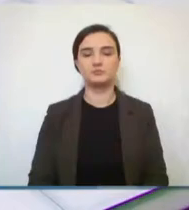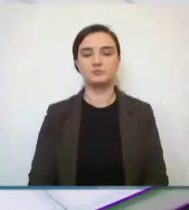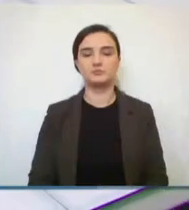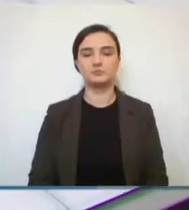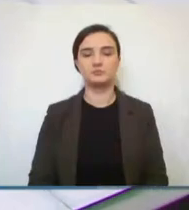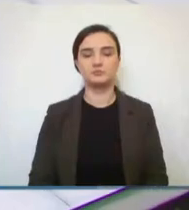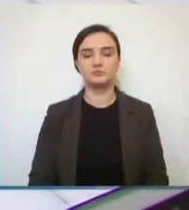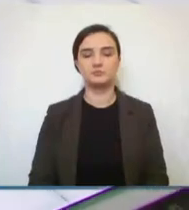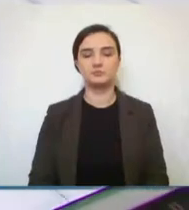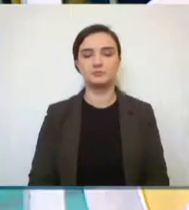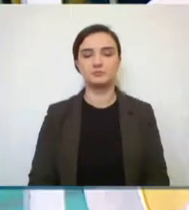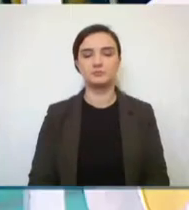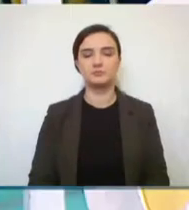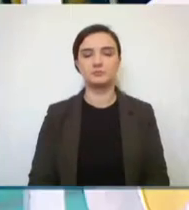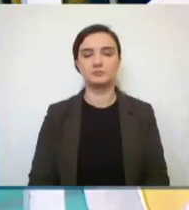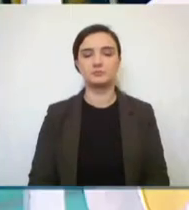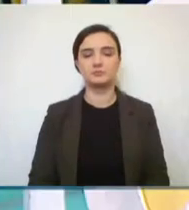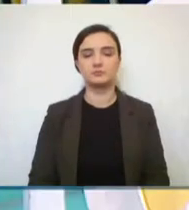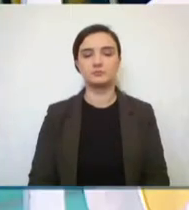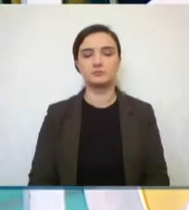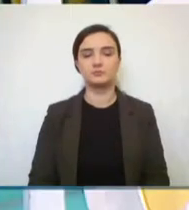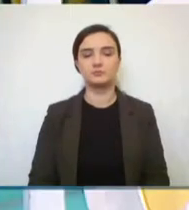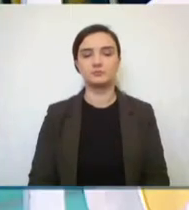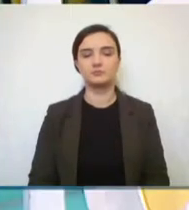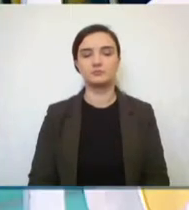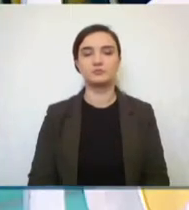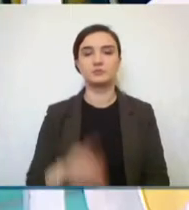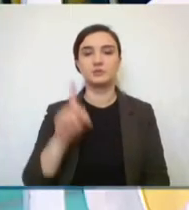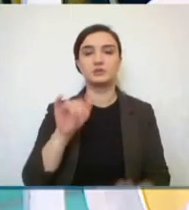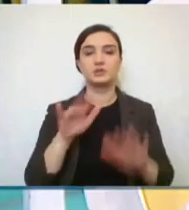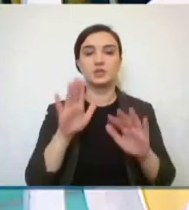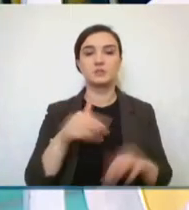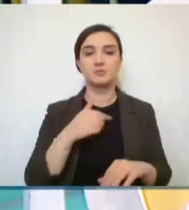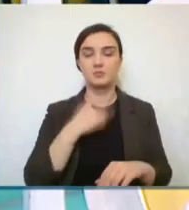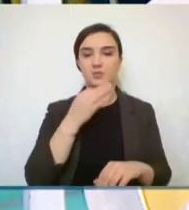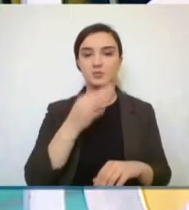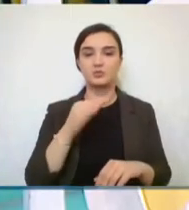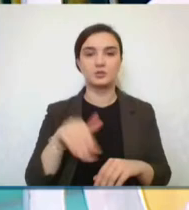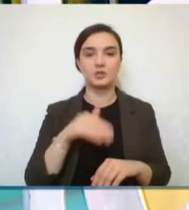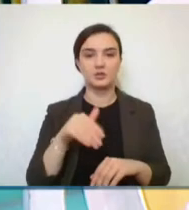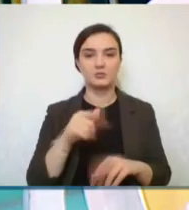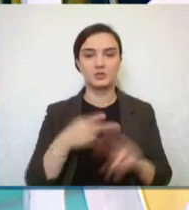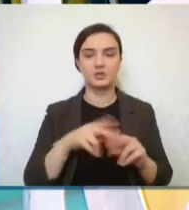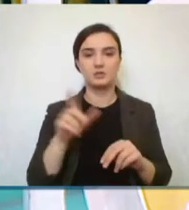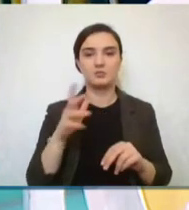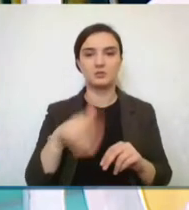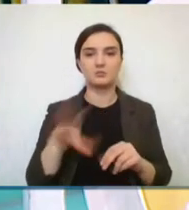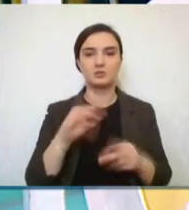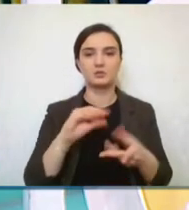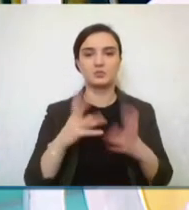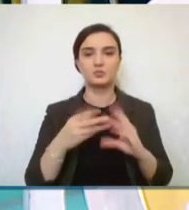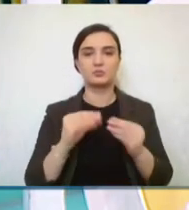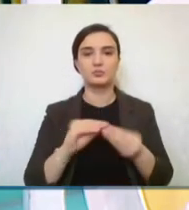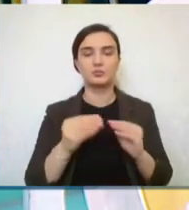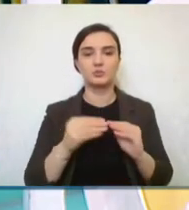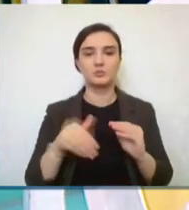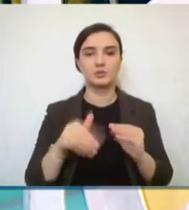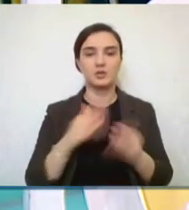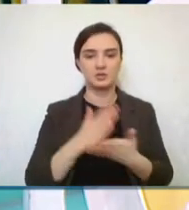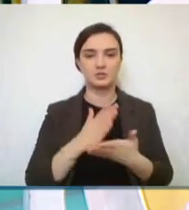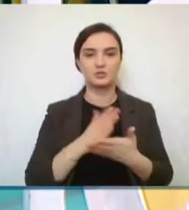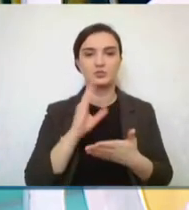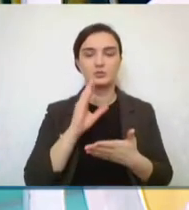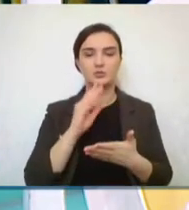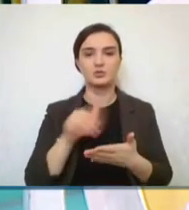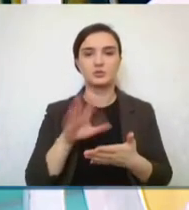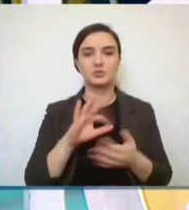მიუყვებით. იმიტომ რომ იქ სადაც მე პასუხი არა მაქვს, სხვათაშორის ეს ადამიანების საერთოდ პრობლემა არის. არის როდესაც კონკრეტულ